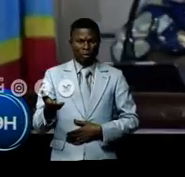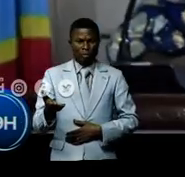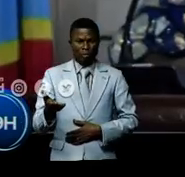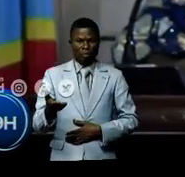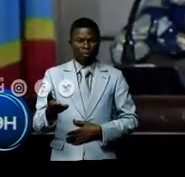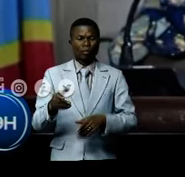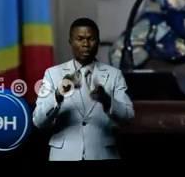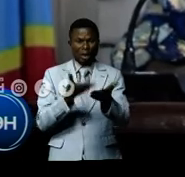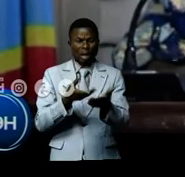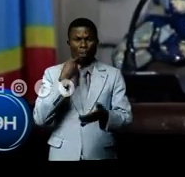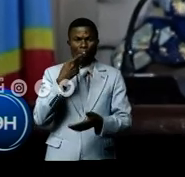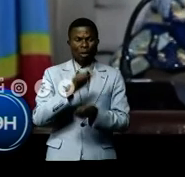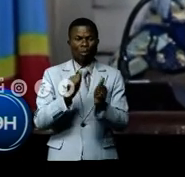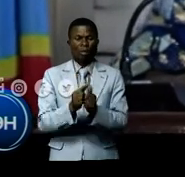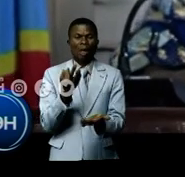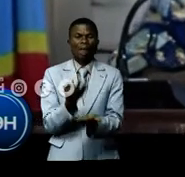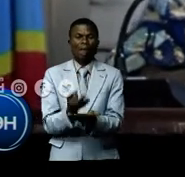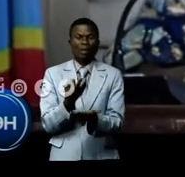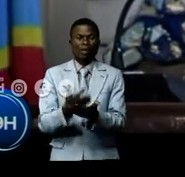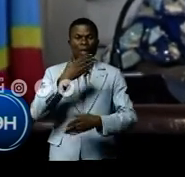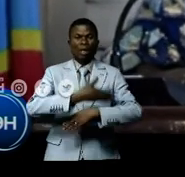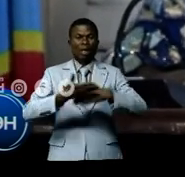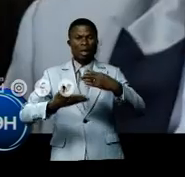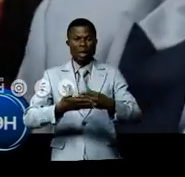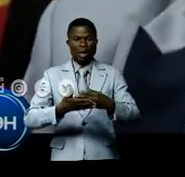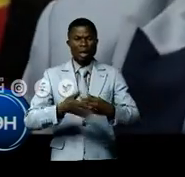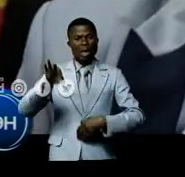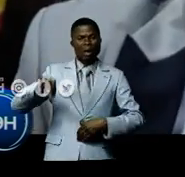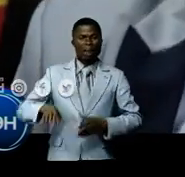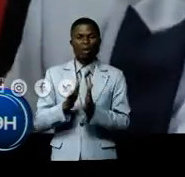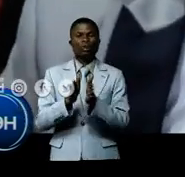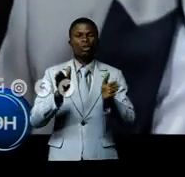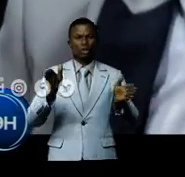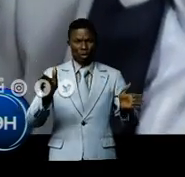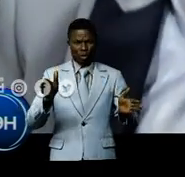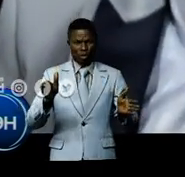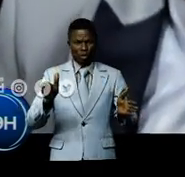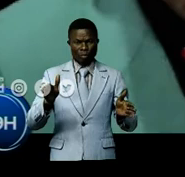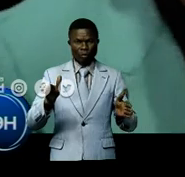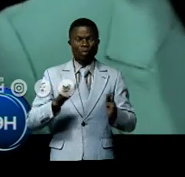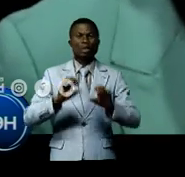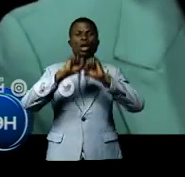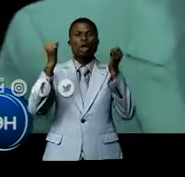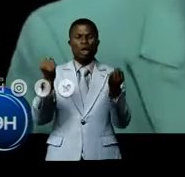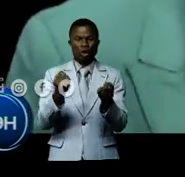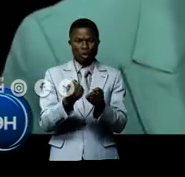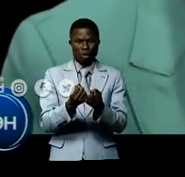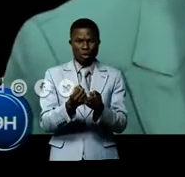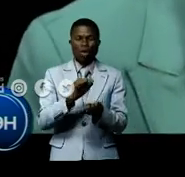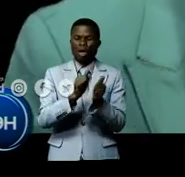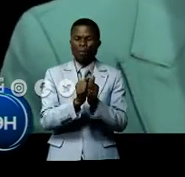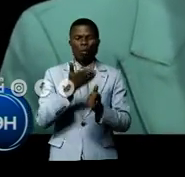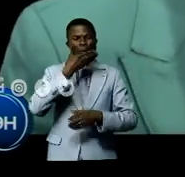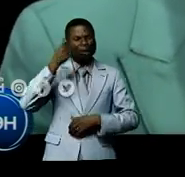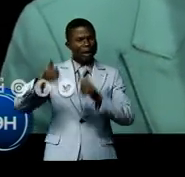va s'agir ici du financement des infrastructures d'intérêt général. L'essentiel étant le domaine par